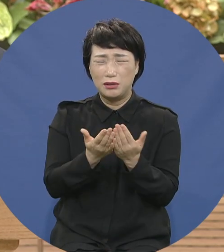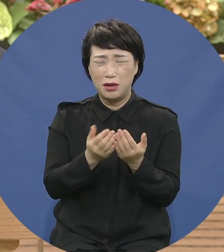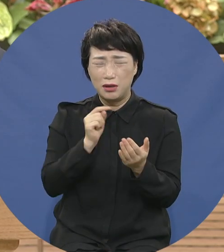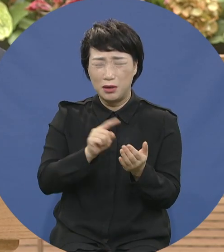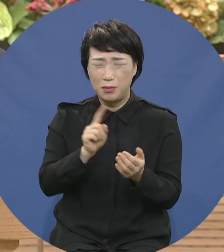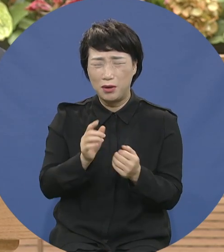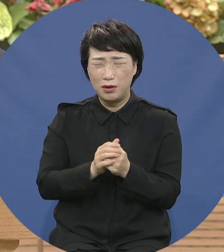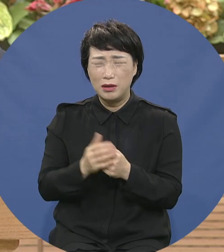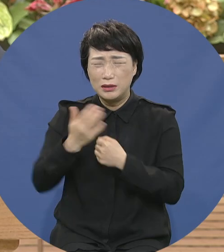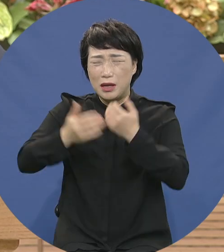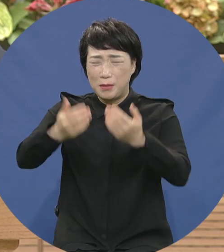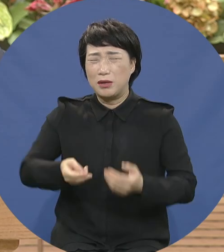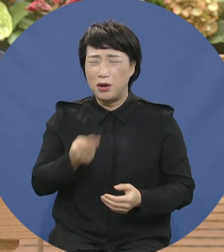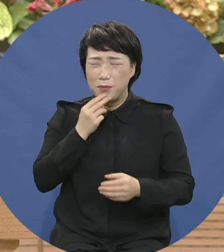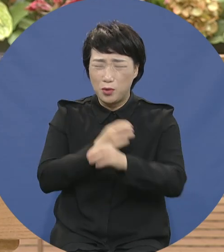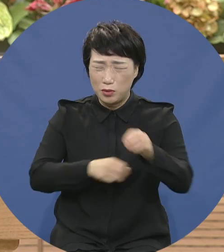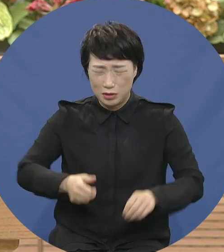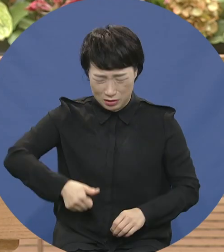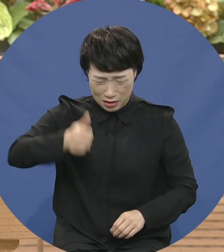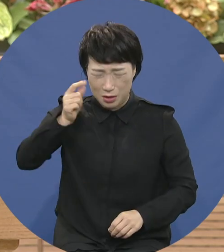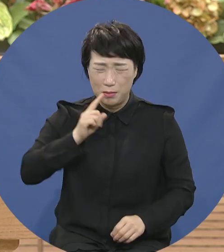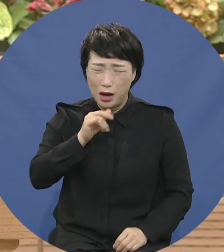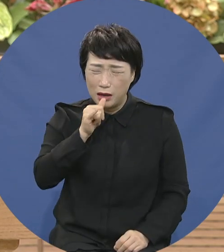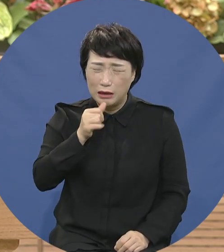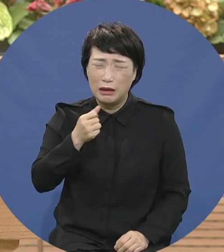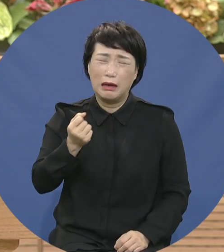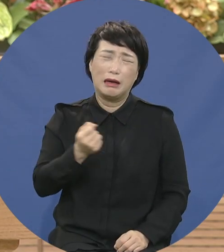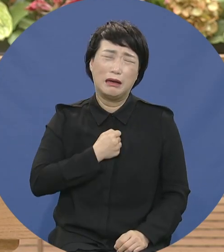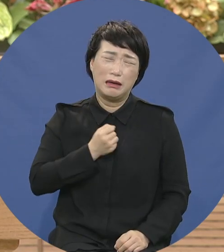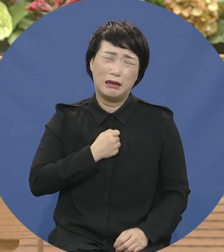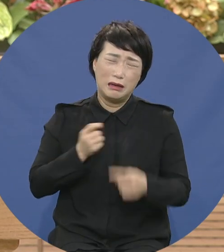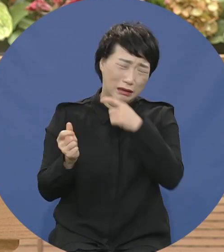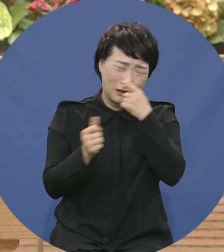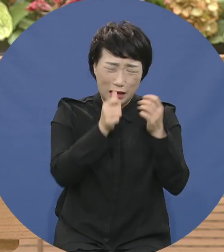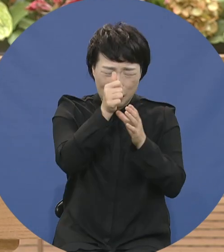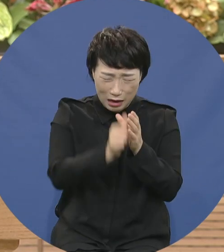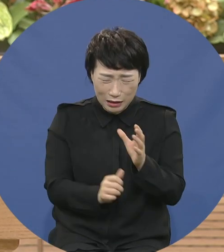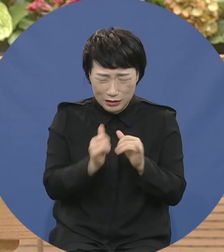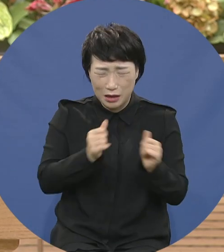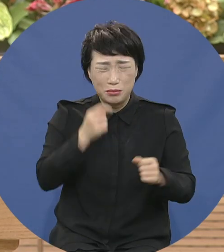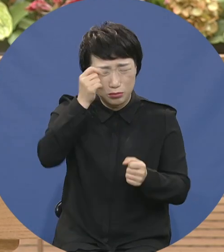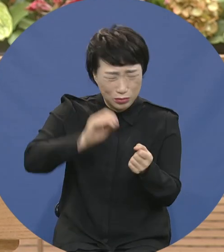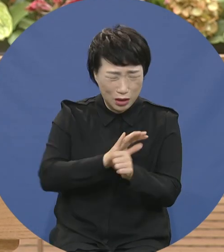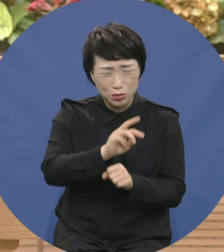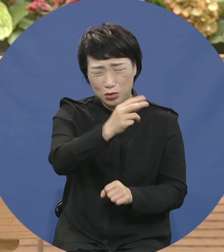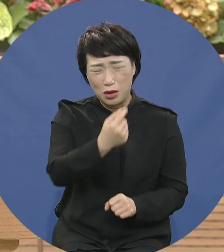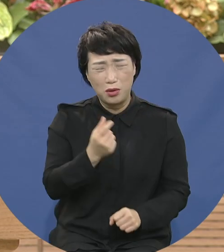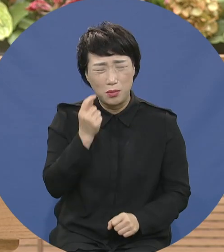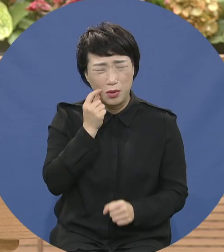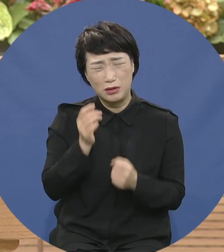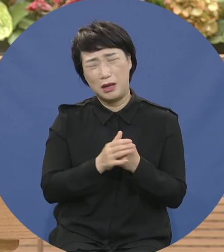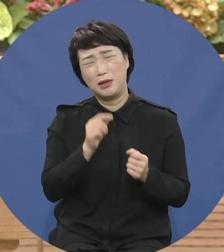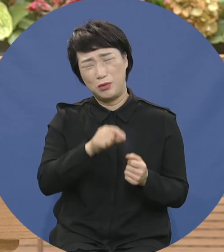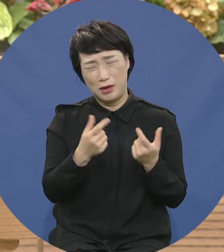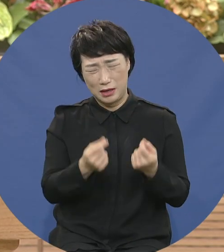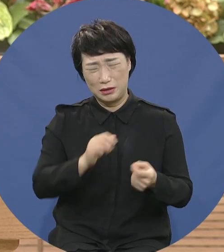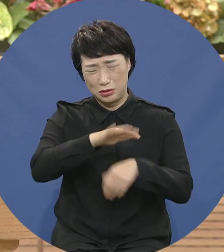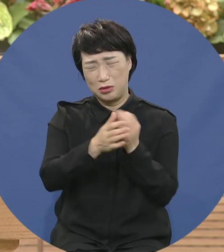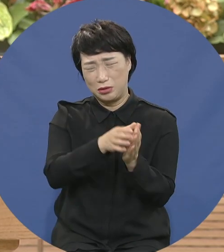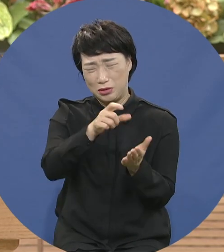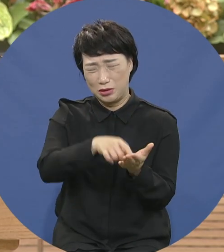낫다고 말했습니다. 얼마나 타락한 자가 불쌍하고 돌아올 수 없으면 이렇게